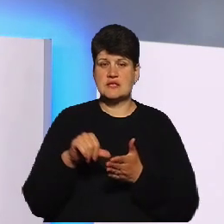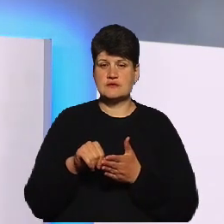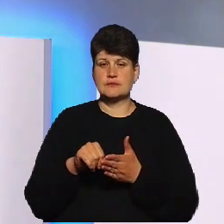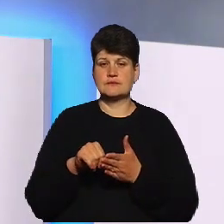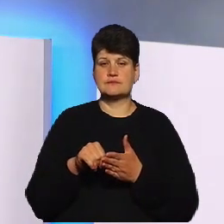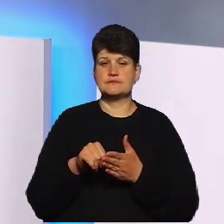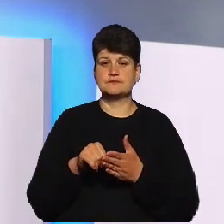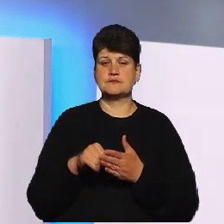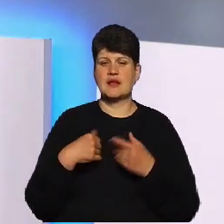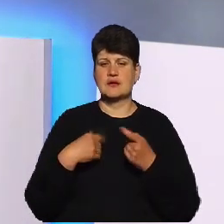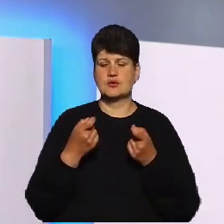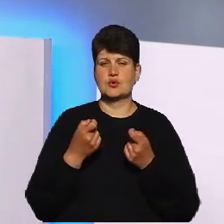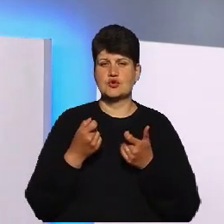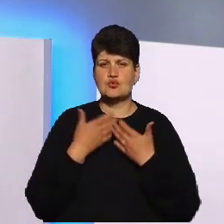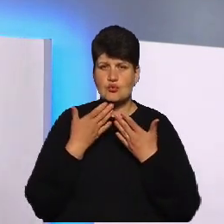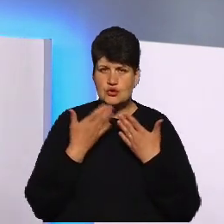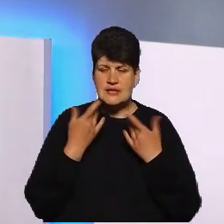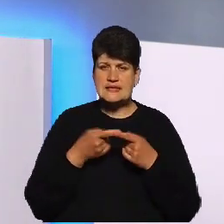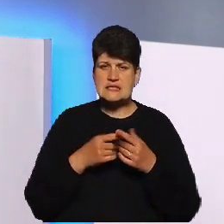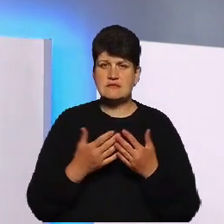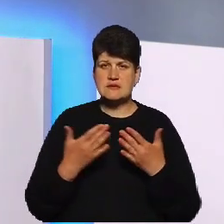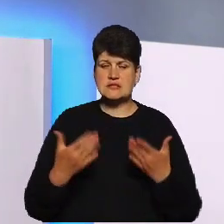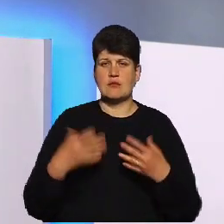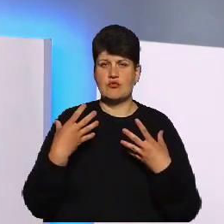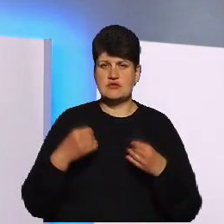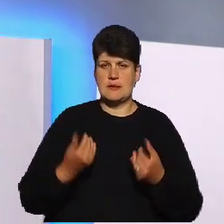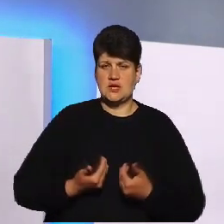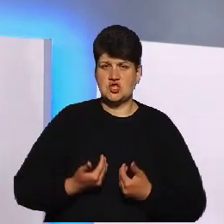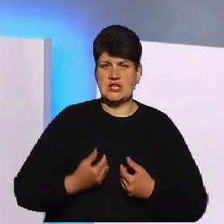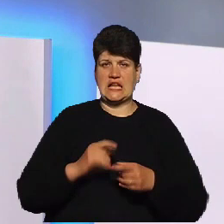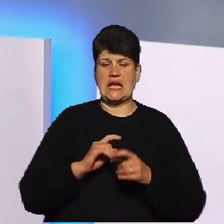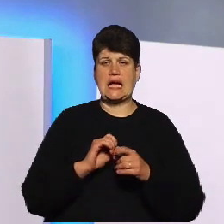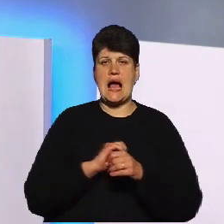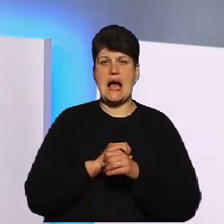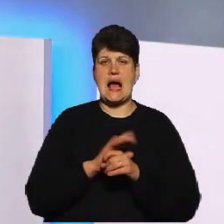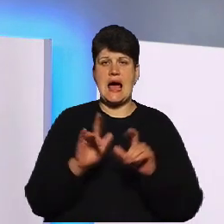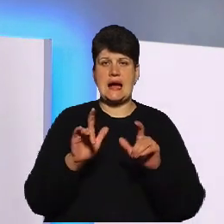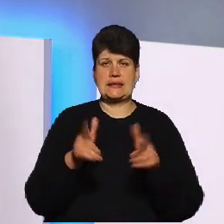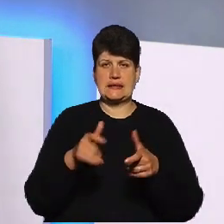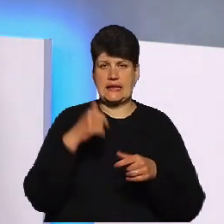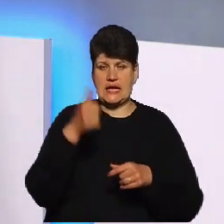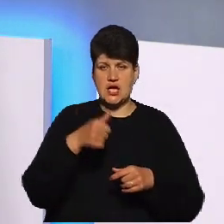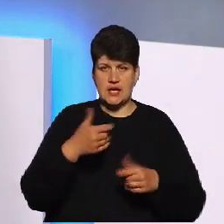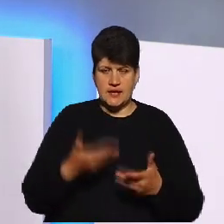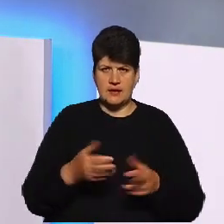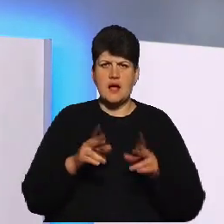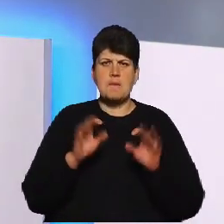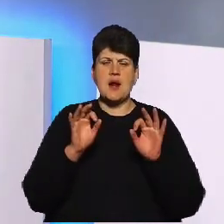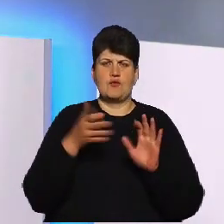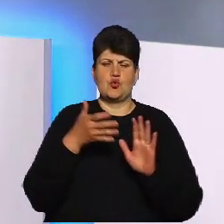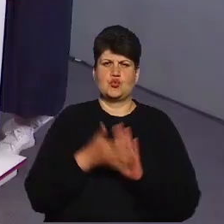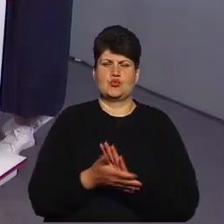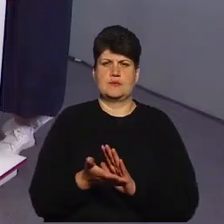трішечки прочитав, це виставка про пережитий вже оцей карантинний рік, так? Можливо, розкажете нам, як її правильно розуміти. Ну, наша